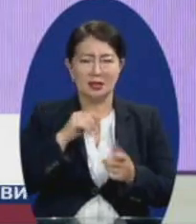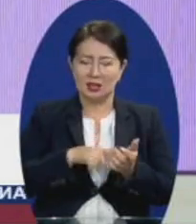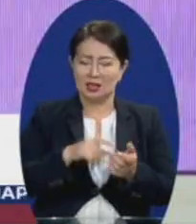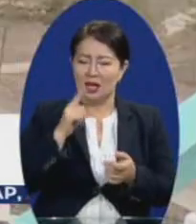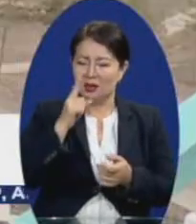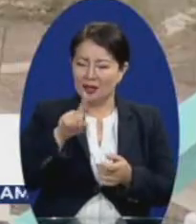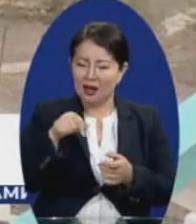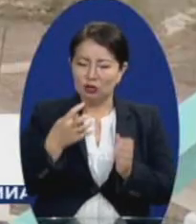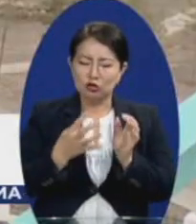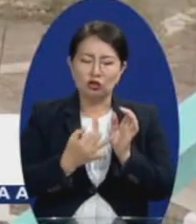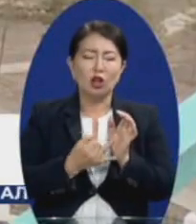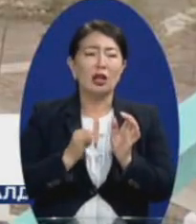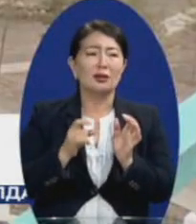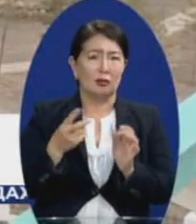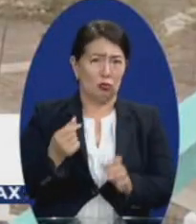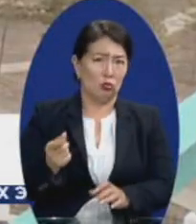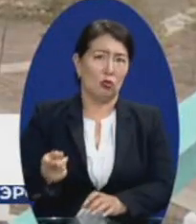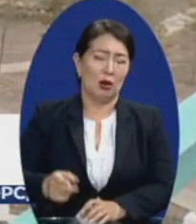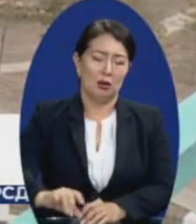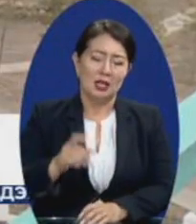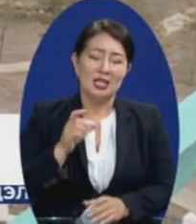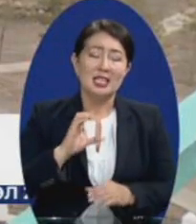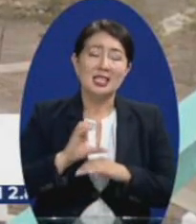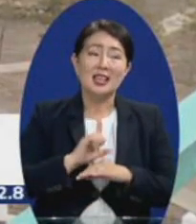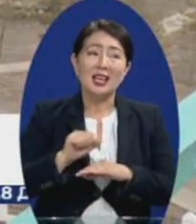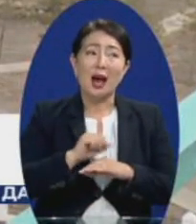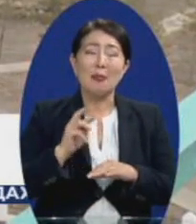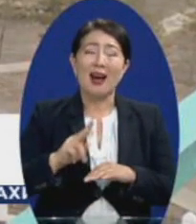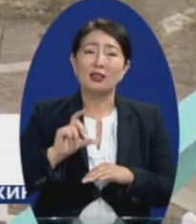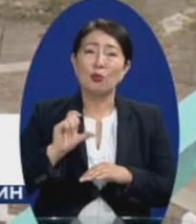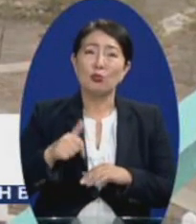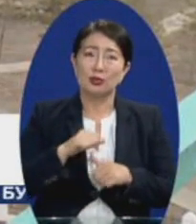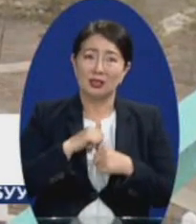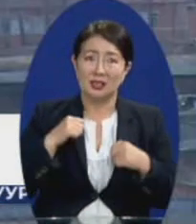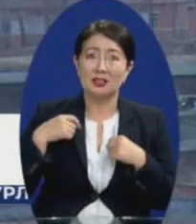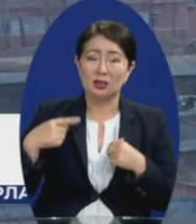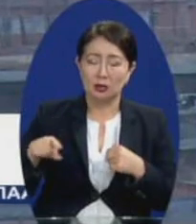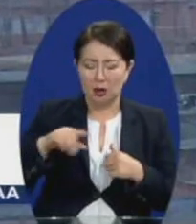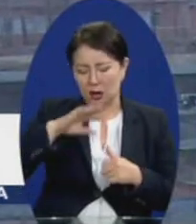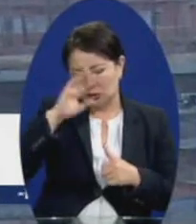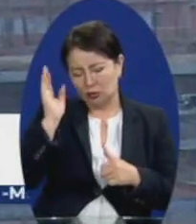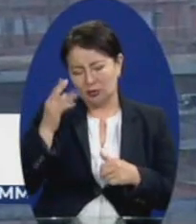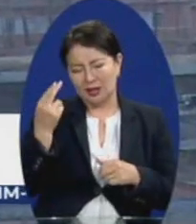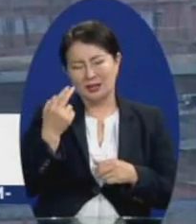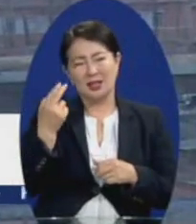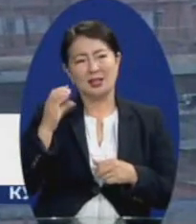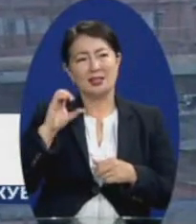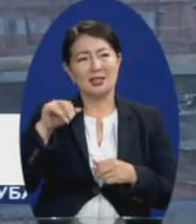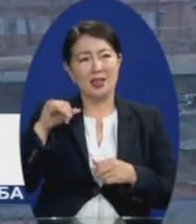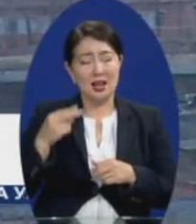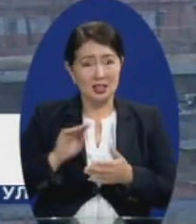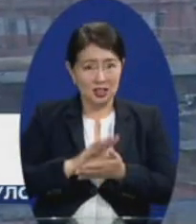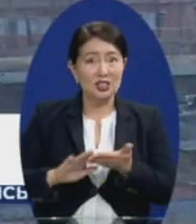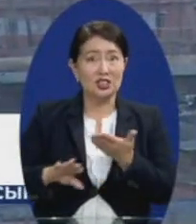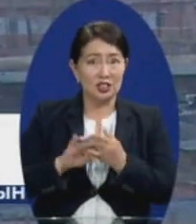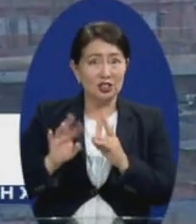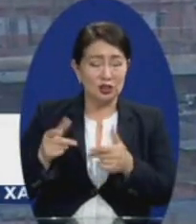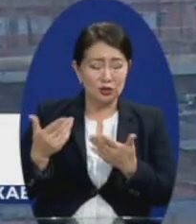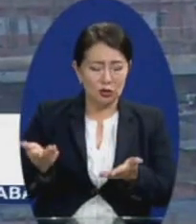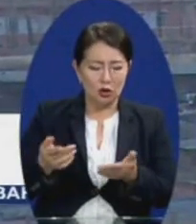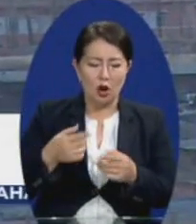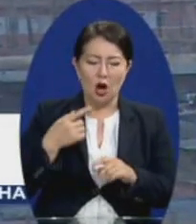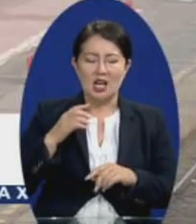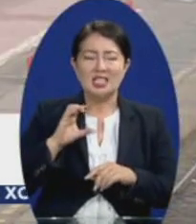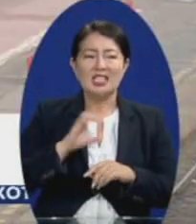нэг. Сэлэн аймгийн Алтан Бүлэг сумын иргэдийн хувьд дулааны цахилгаан станцаа шинчлэх Сэлэн аймагт хөдөө аж ахуйн